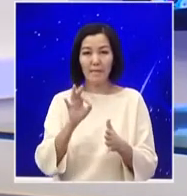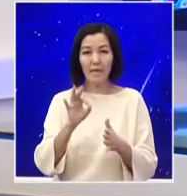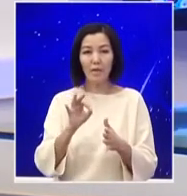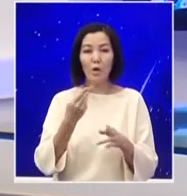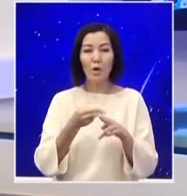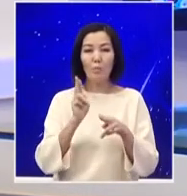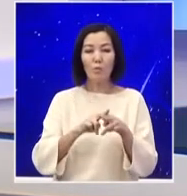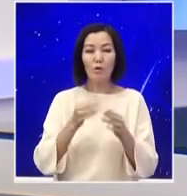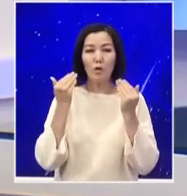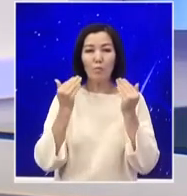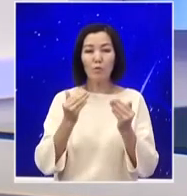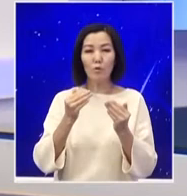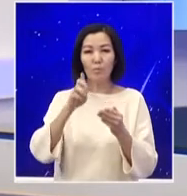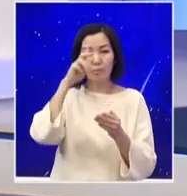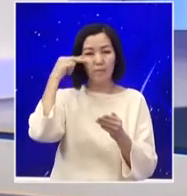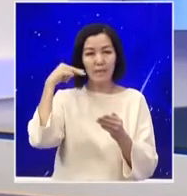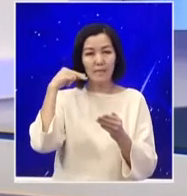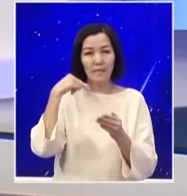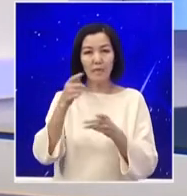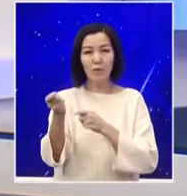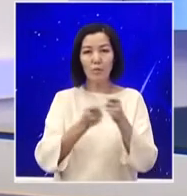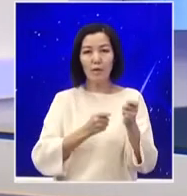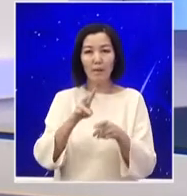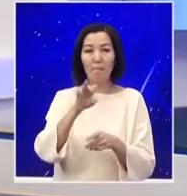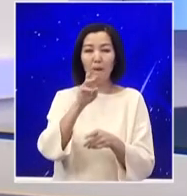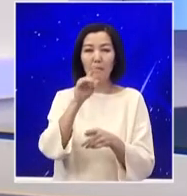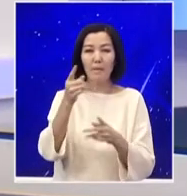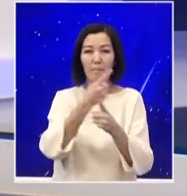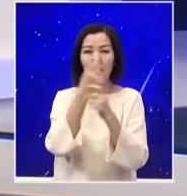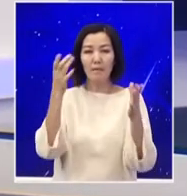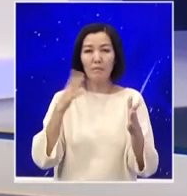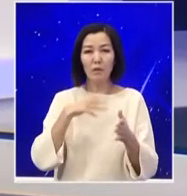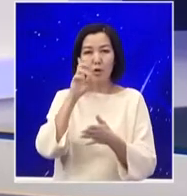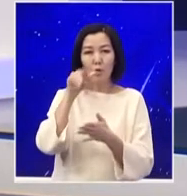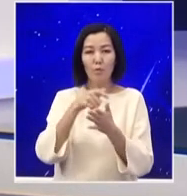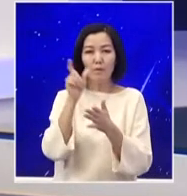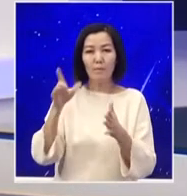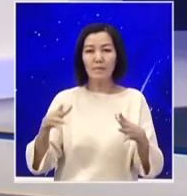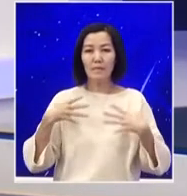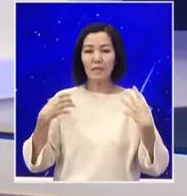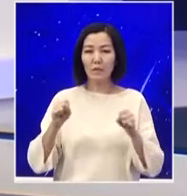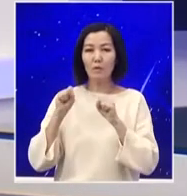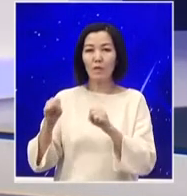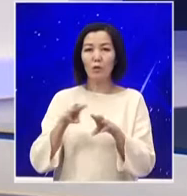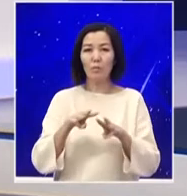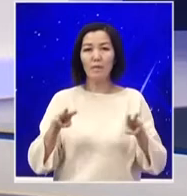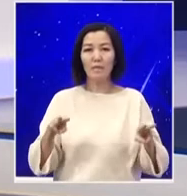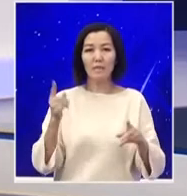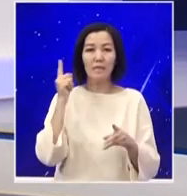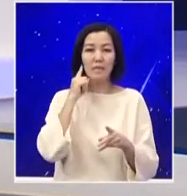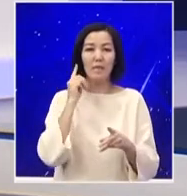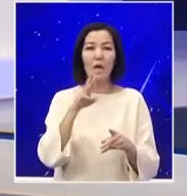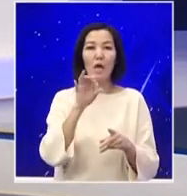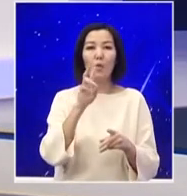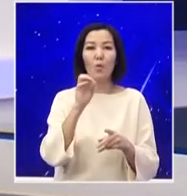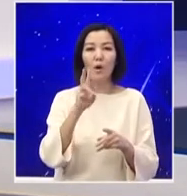мемлекет басшысының төрағалығымен өткен жиында Асқар Мамин мәлімдеді. Үкімет басшысы мен денсаулық сақтау министрінің ақпарын тыңдаған Қасым